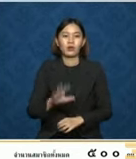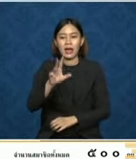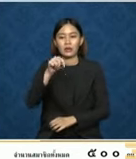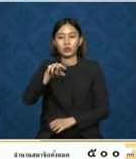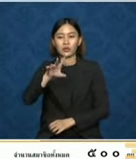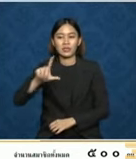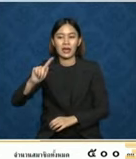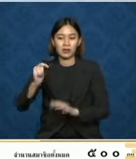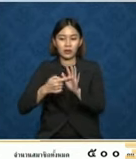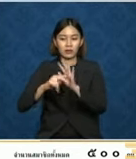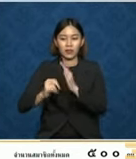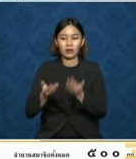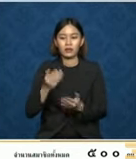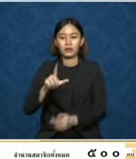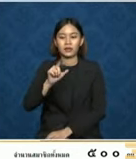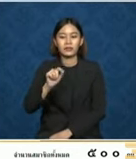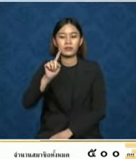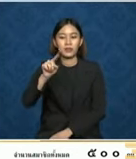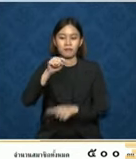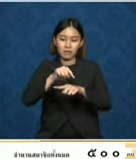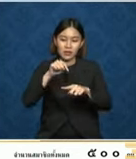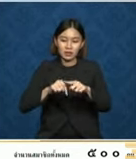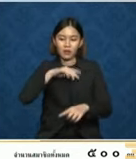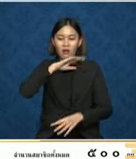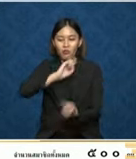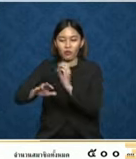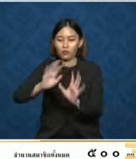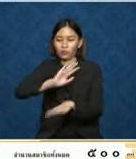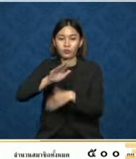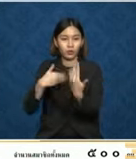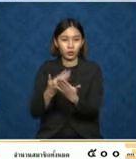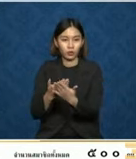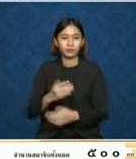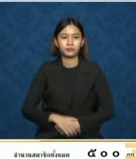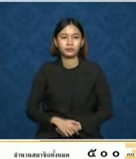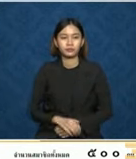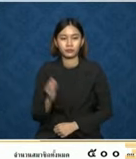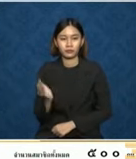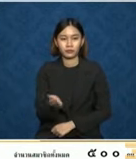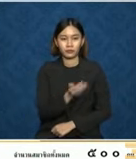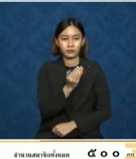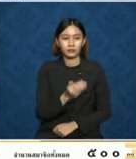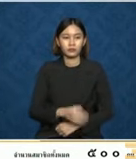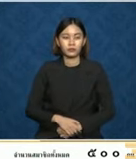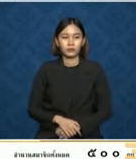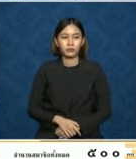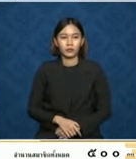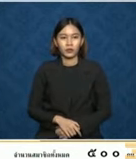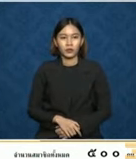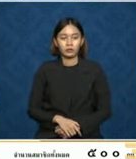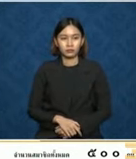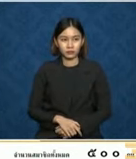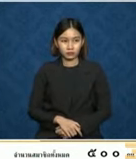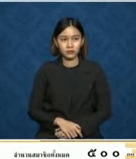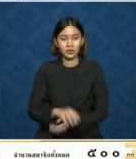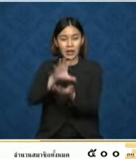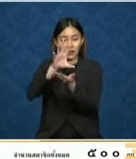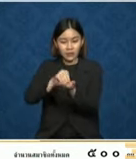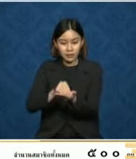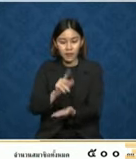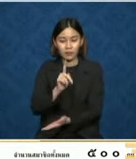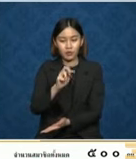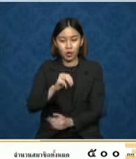ล้านตันหรือ 21% ของปริมาณขยะทั้งหมดสไลด์ถัดไปเลยครับและในข้อมูลของ